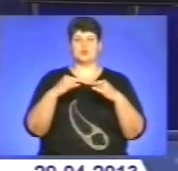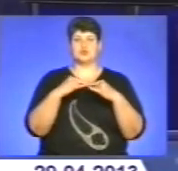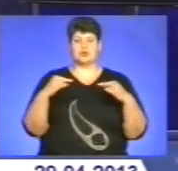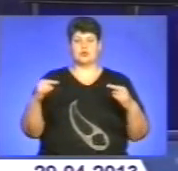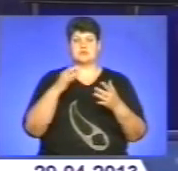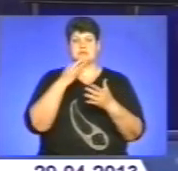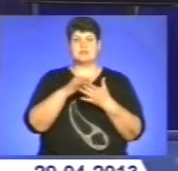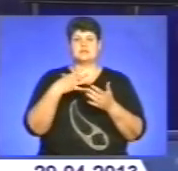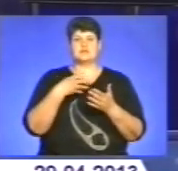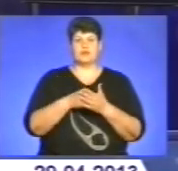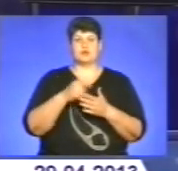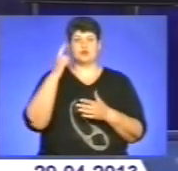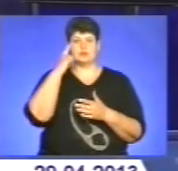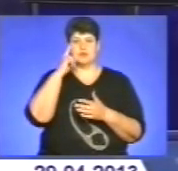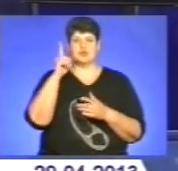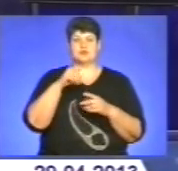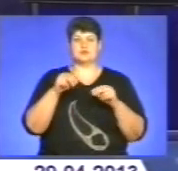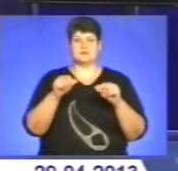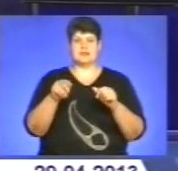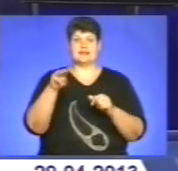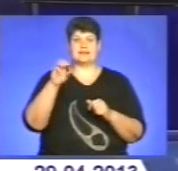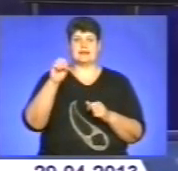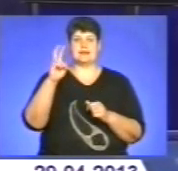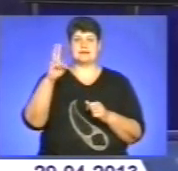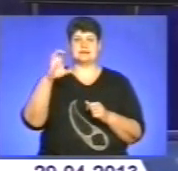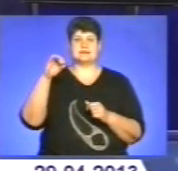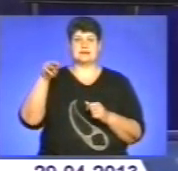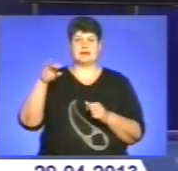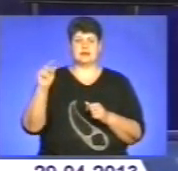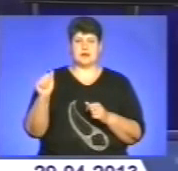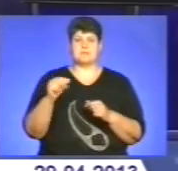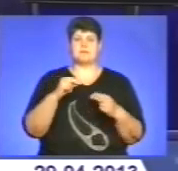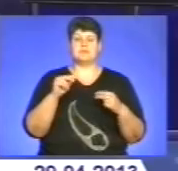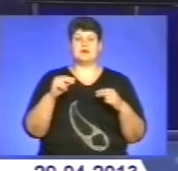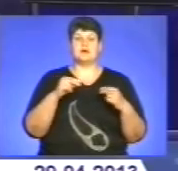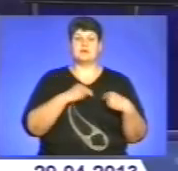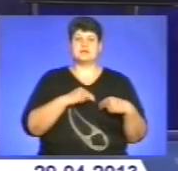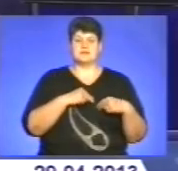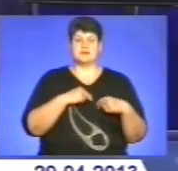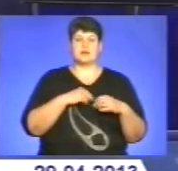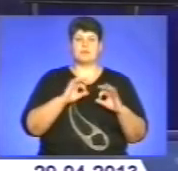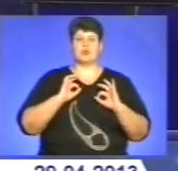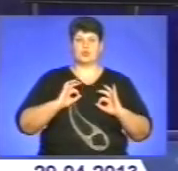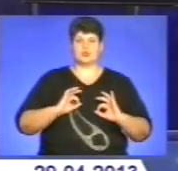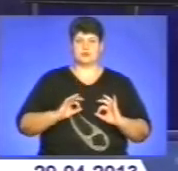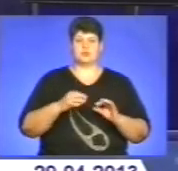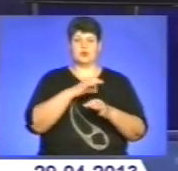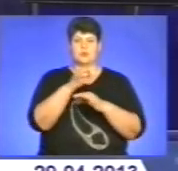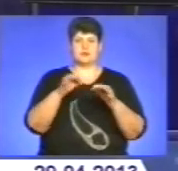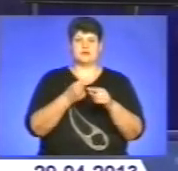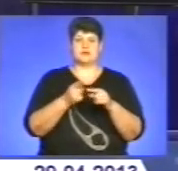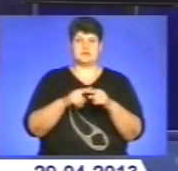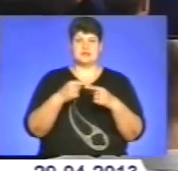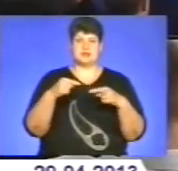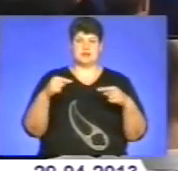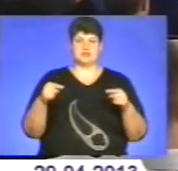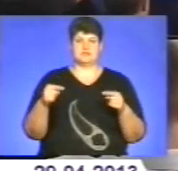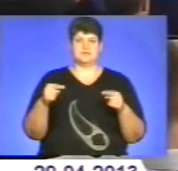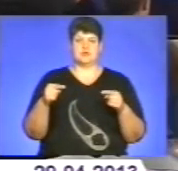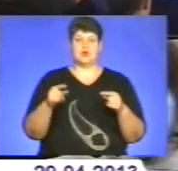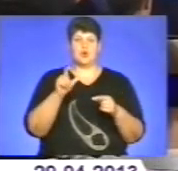свої думки щодо земельної ділянки на вулиці Текстильній. Працівники прокуратури прокоментували цей та інші земельні конфлікти.